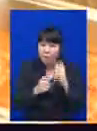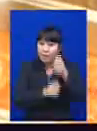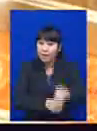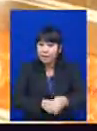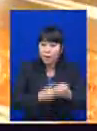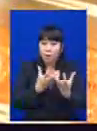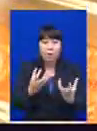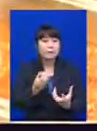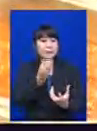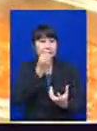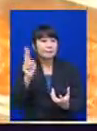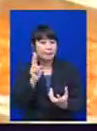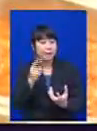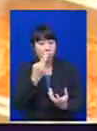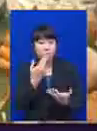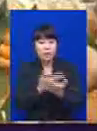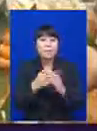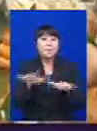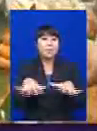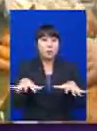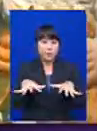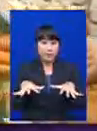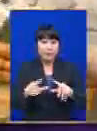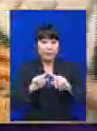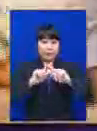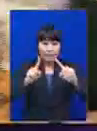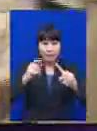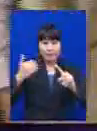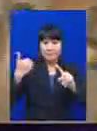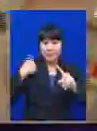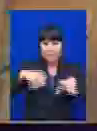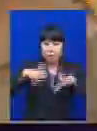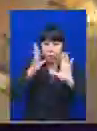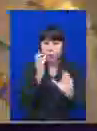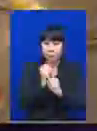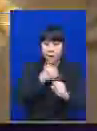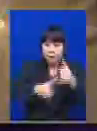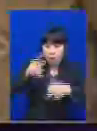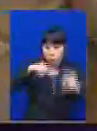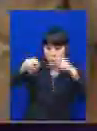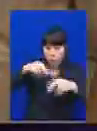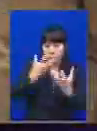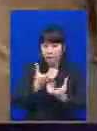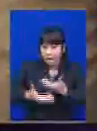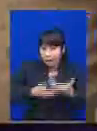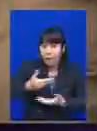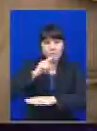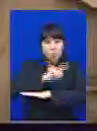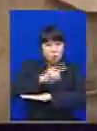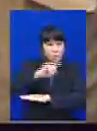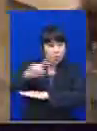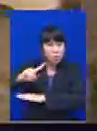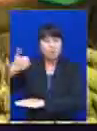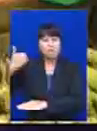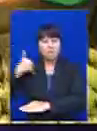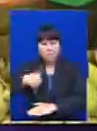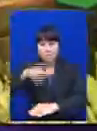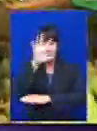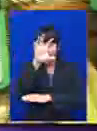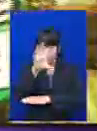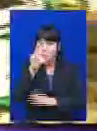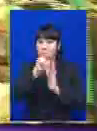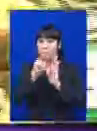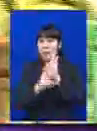อุปโภคบริโภคก็ยังอยู่ในเกณฑ์ปกติแต่จะมีการจัดเจ้าหน้าที่ออกตรวจสอบการจำหน่ายสินค้าเป็นรายวันและบังคับใช้กฎหมายอย่าง